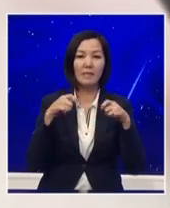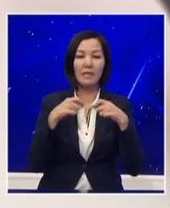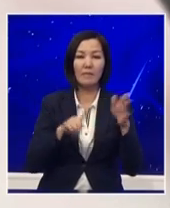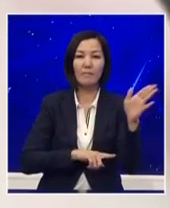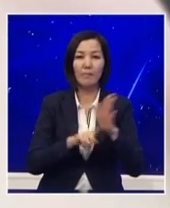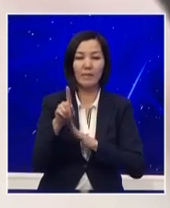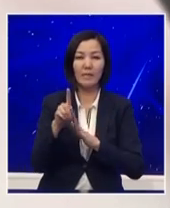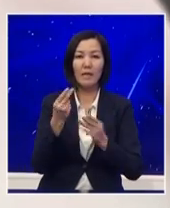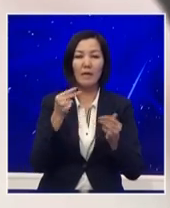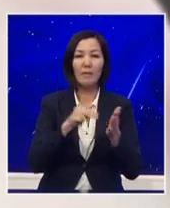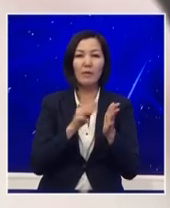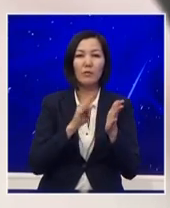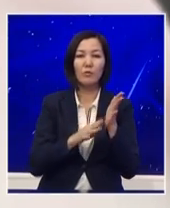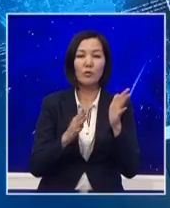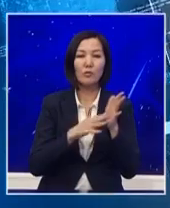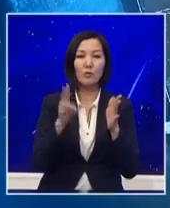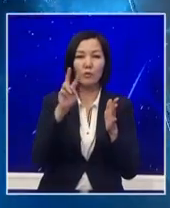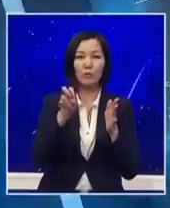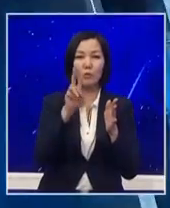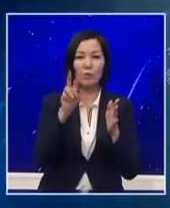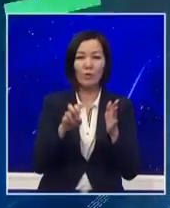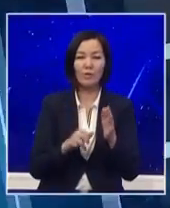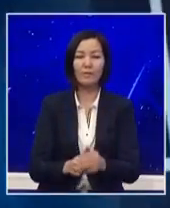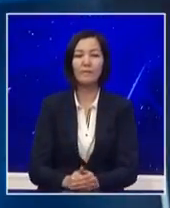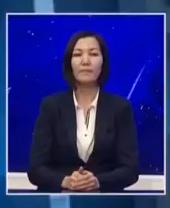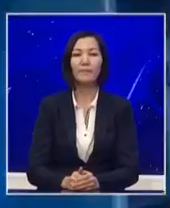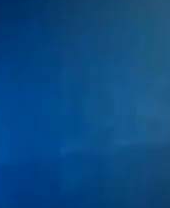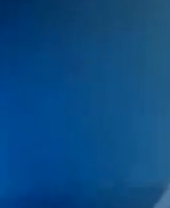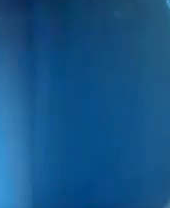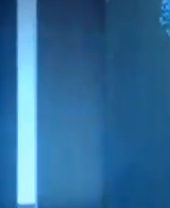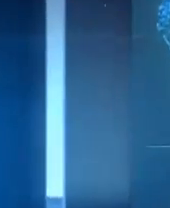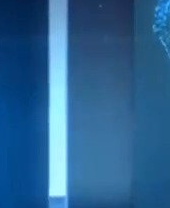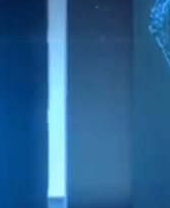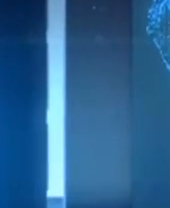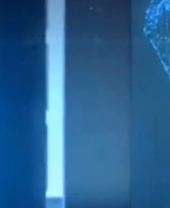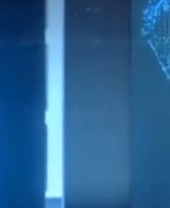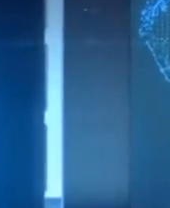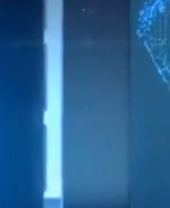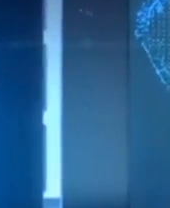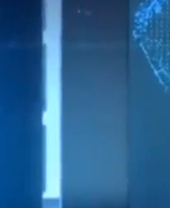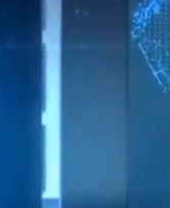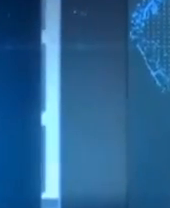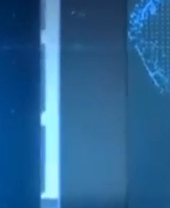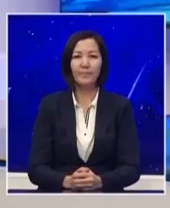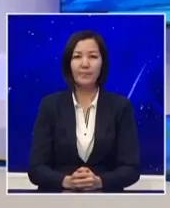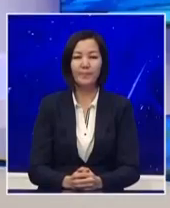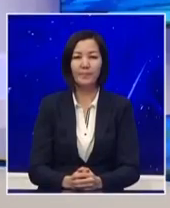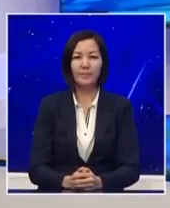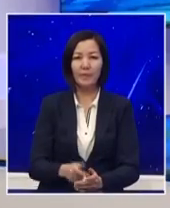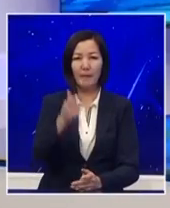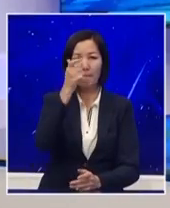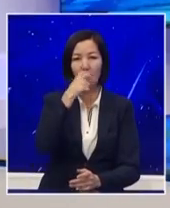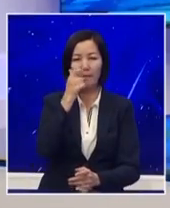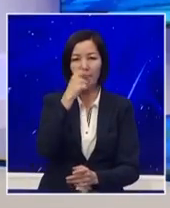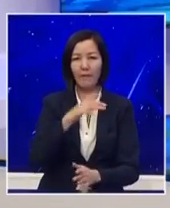шыққан, бағасы 99 доллар. Топтаманы ғаламтор ақпараттармен дайындаған Амина Құдайберген, Жетісу арнасы.